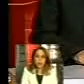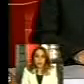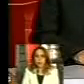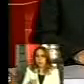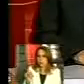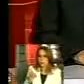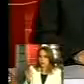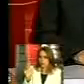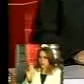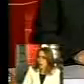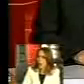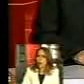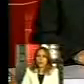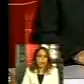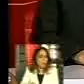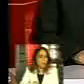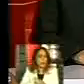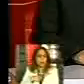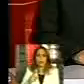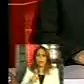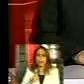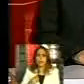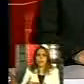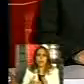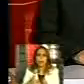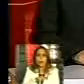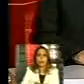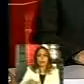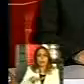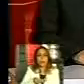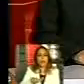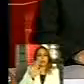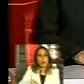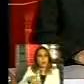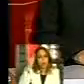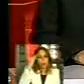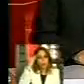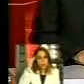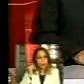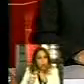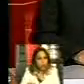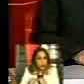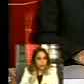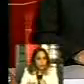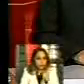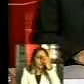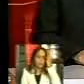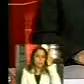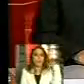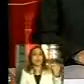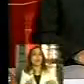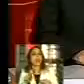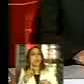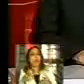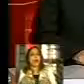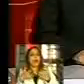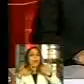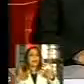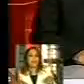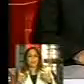מאוד זמן, הביקורת הציבורית, המודעות לקושי, לא רק של הגדלת האי